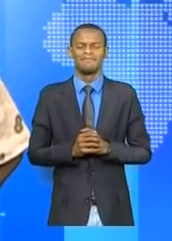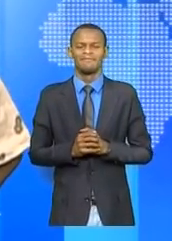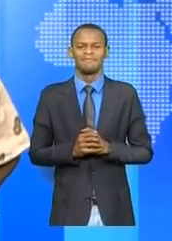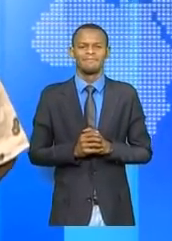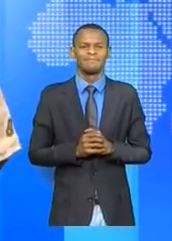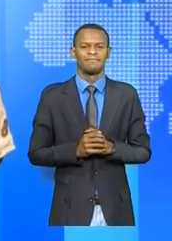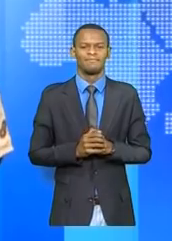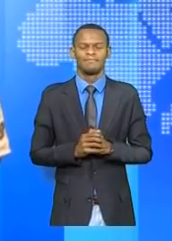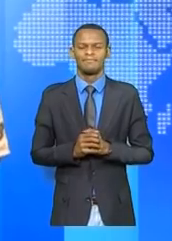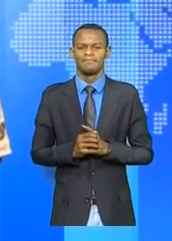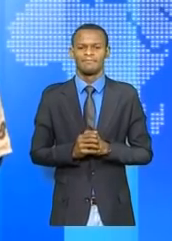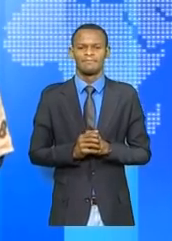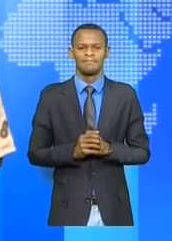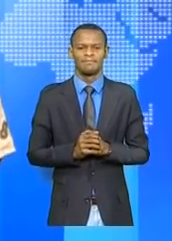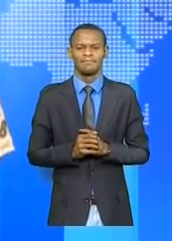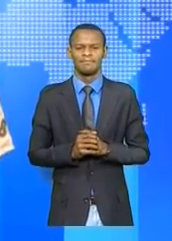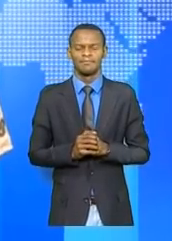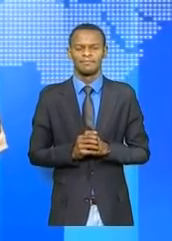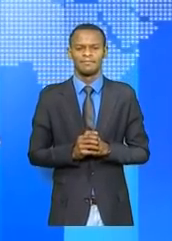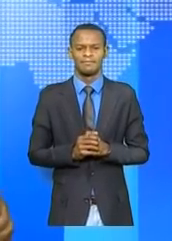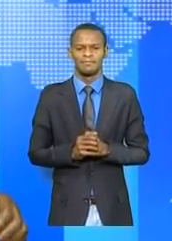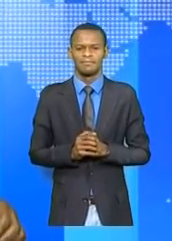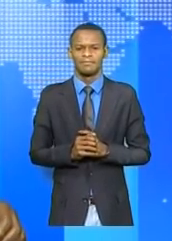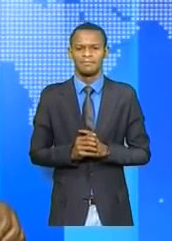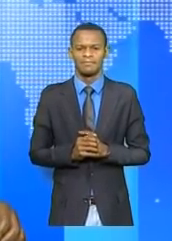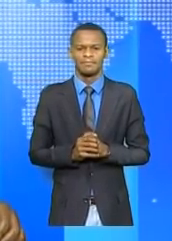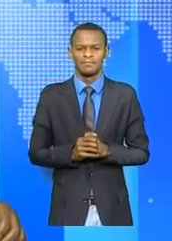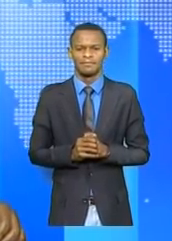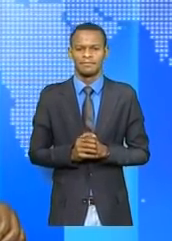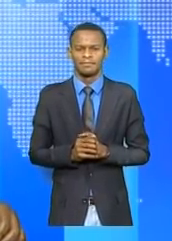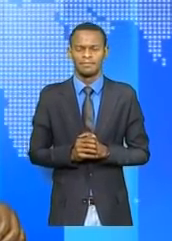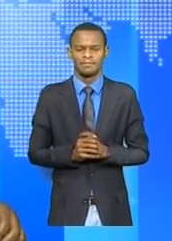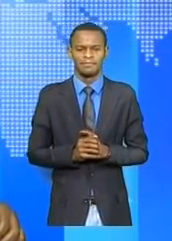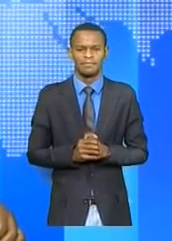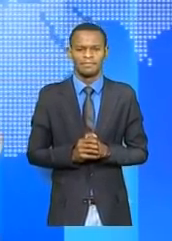nationale congolaise pour vous informer à temps réel. D'ici là, portez-vous bien. Au revoir.